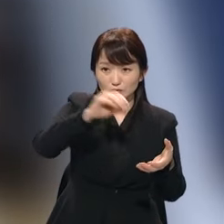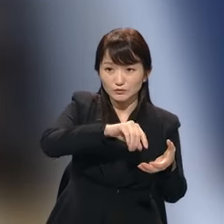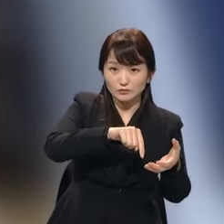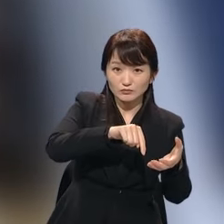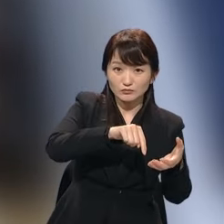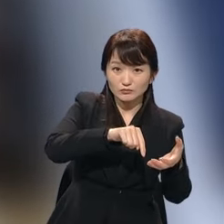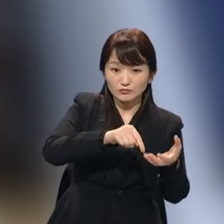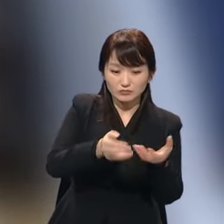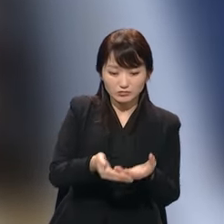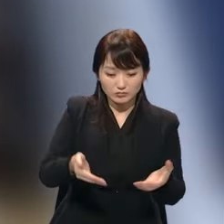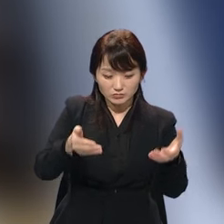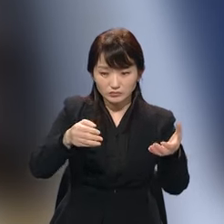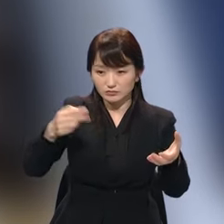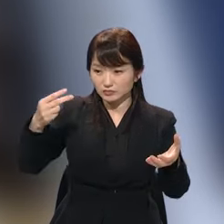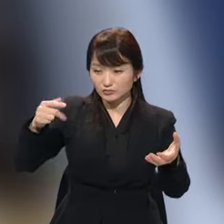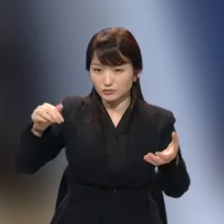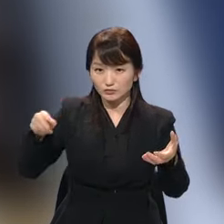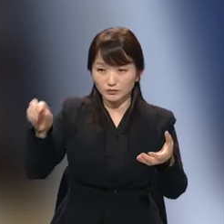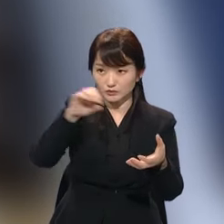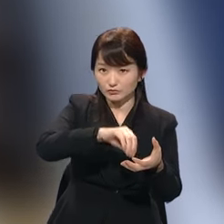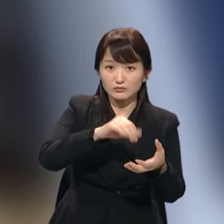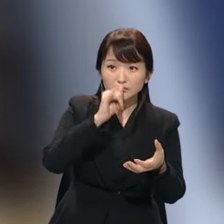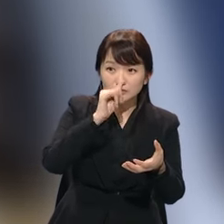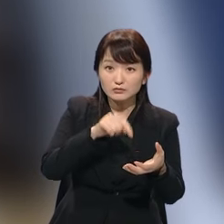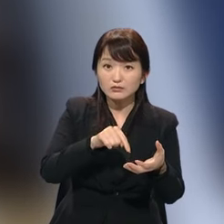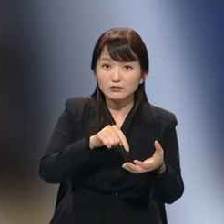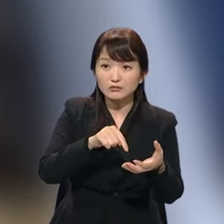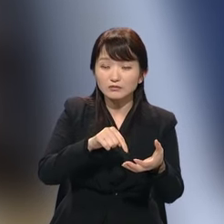있어요. 뚝배기가 들어가 있다고요? 네.